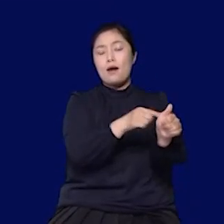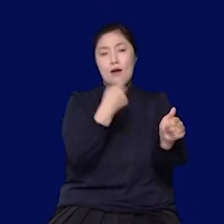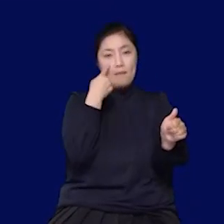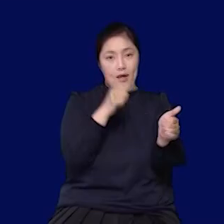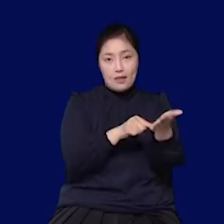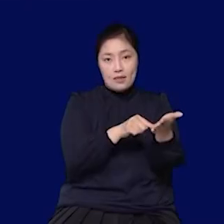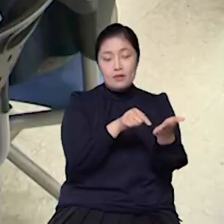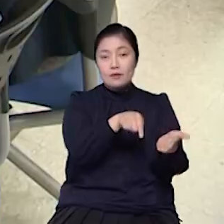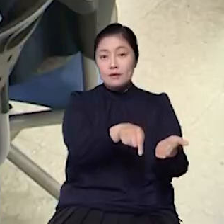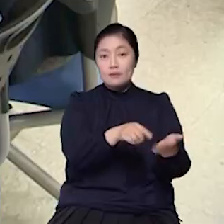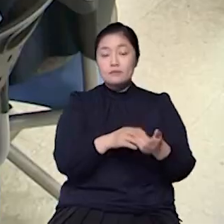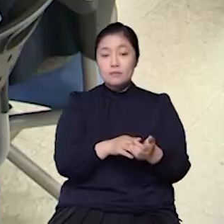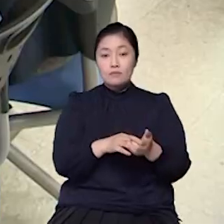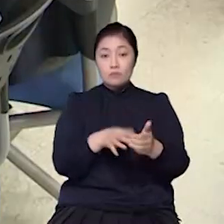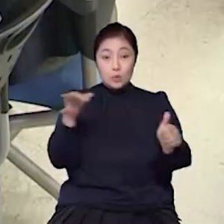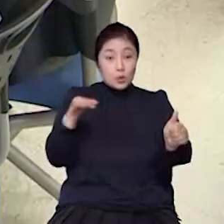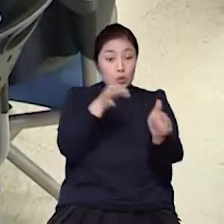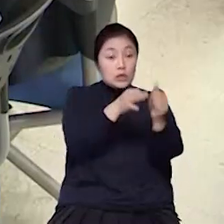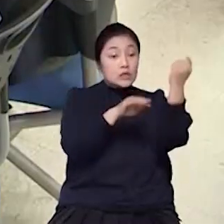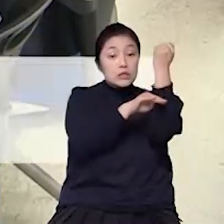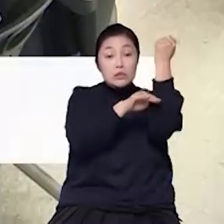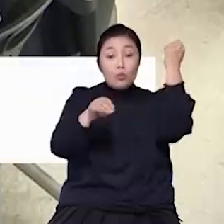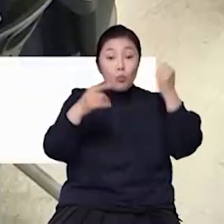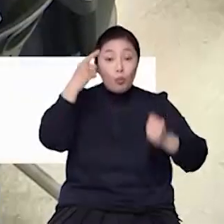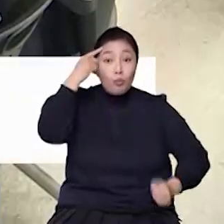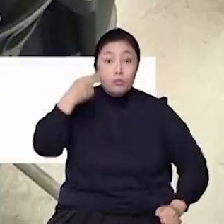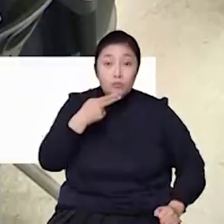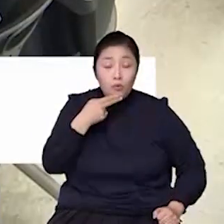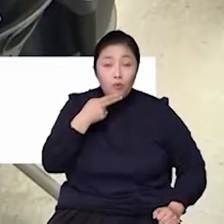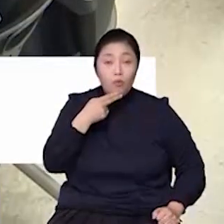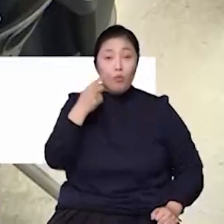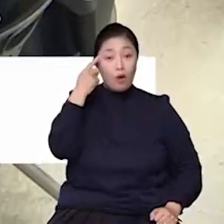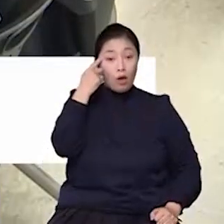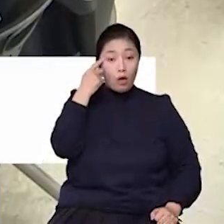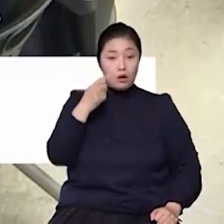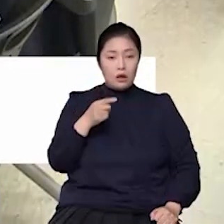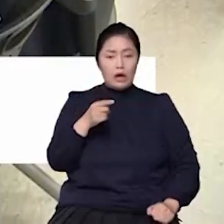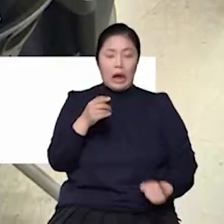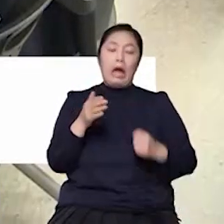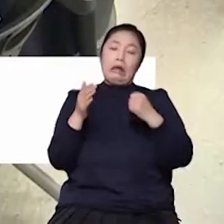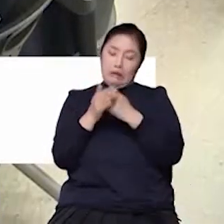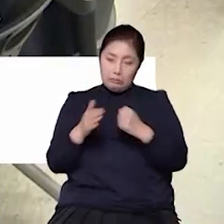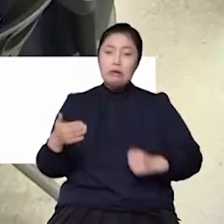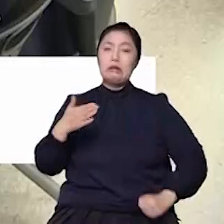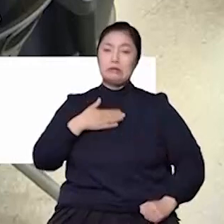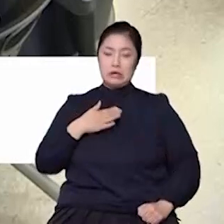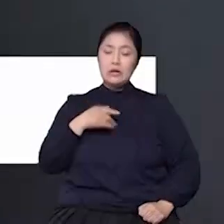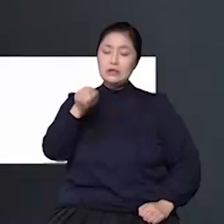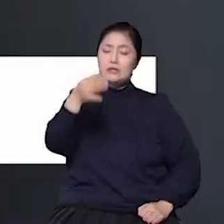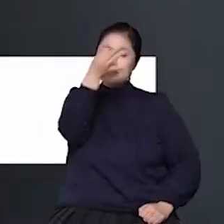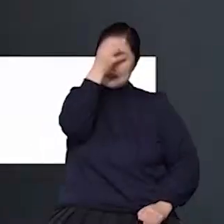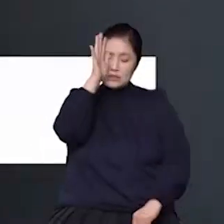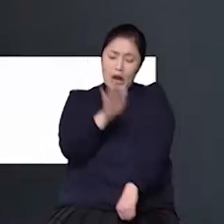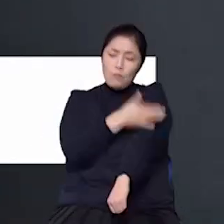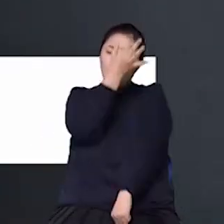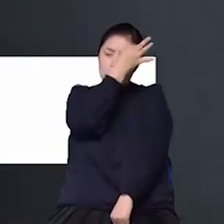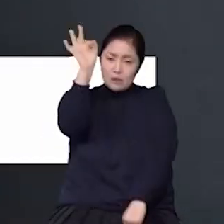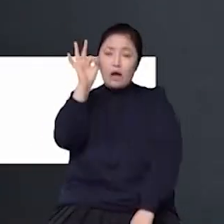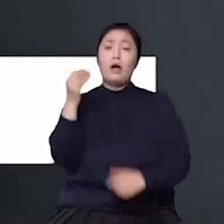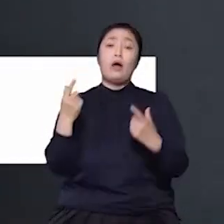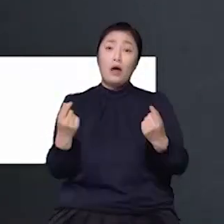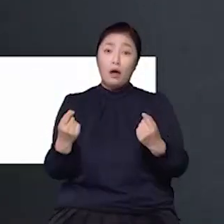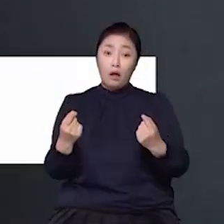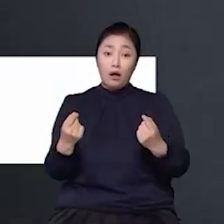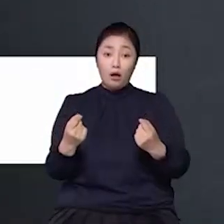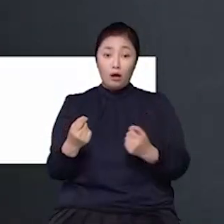드러났습니다. 보조금 지급 기준이 왜 없어요, 지금? 그래서 저희가 그것을 잘못했다고 인정을 하지